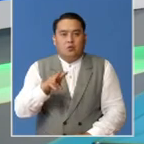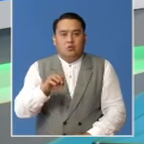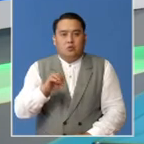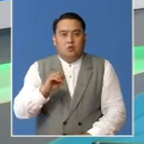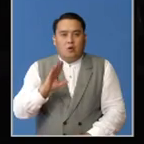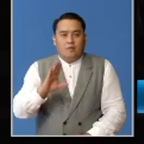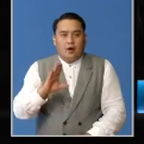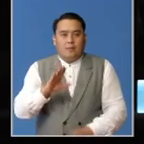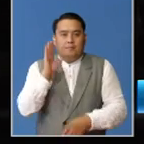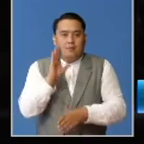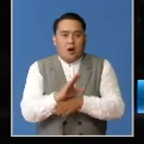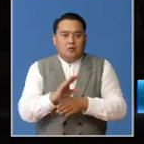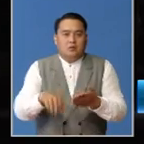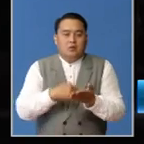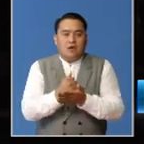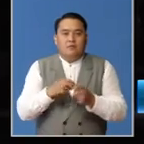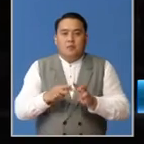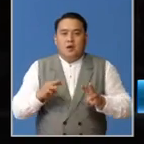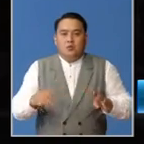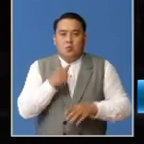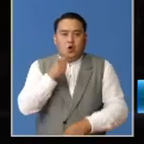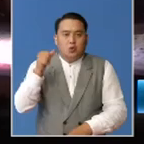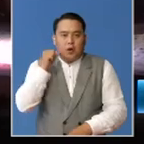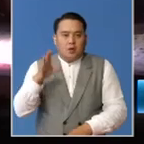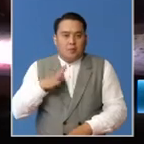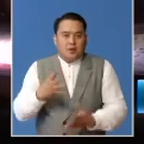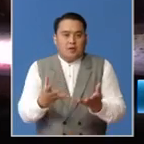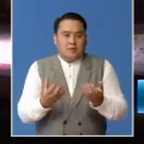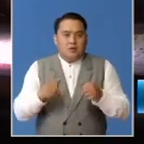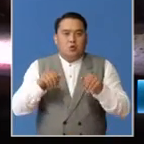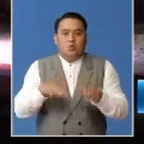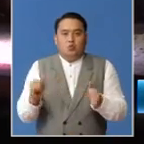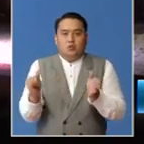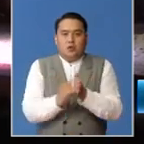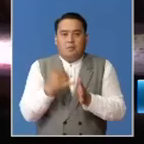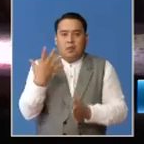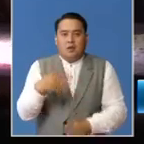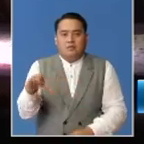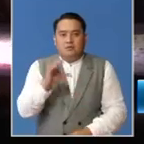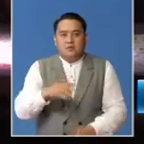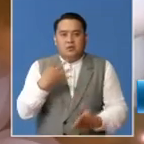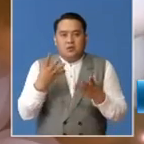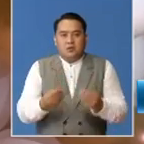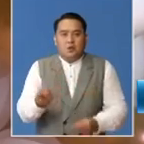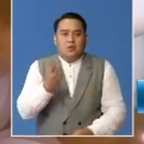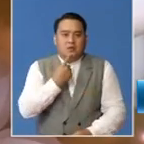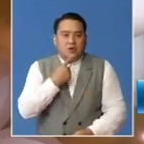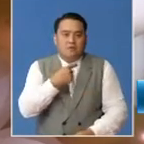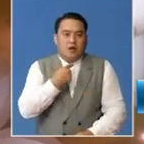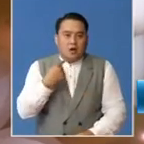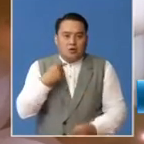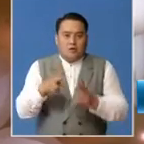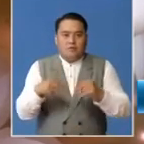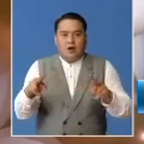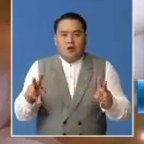Постановлением премьер-министра Бакытжана Сагынтаева еще в прошлом году было принято решение установить 5 сентября Днем языков. В